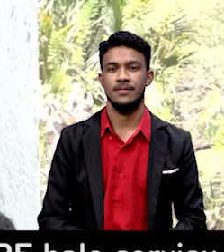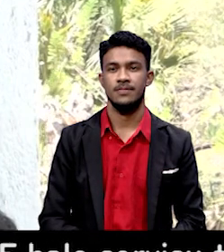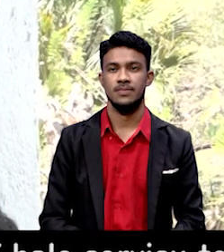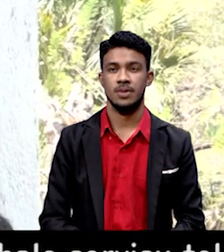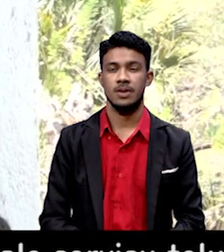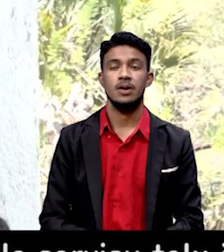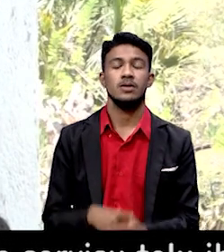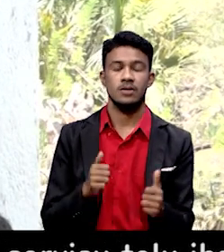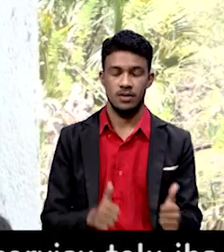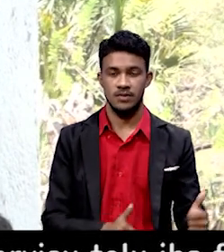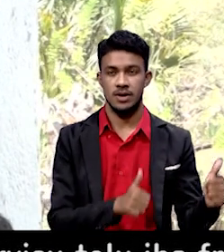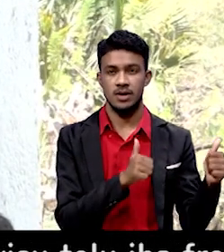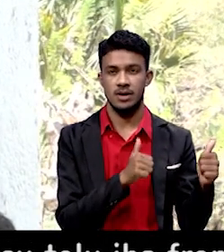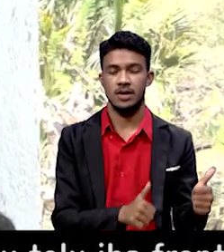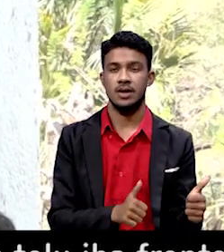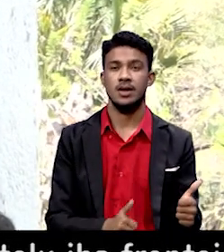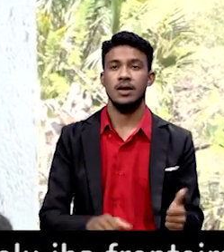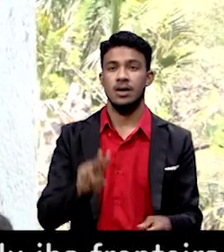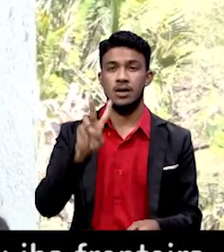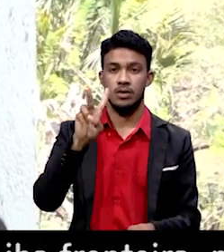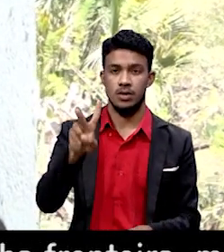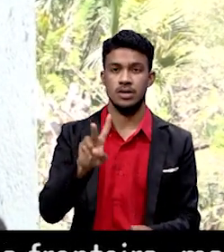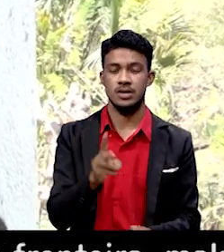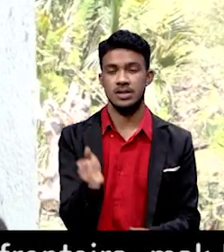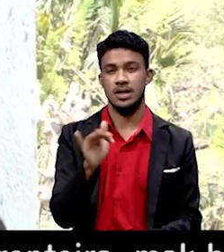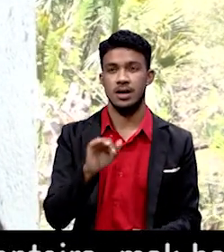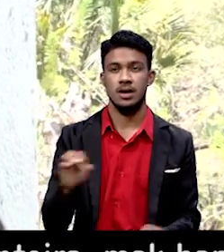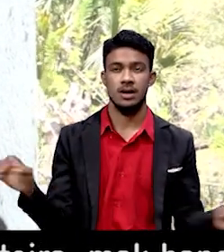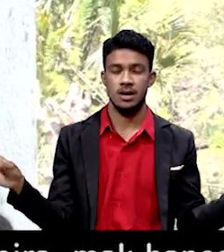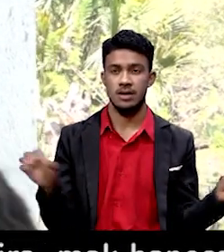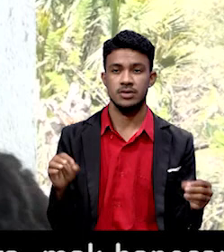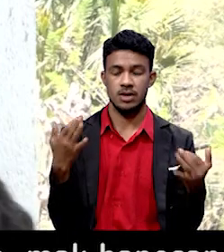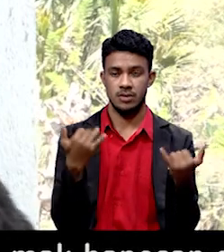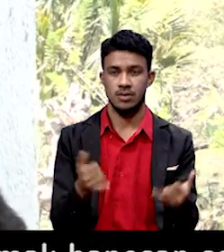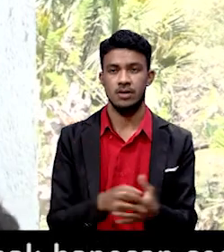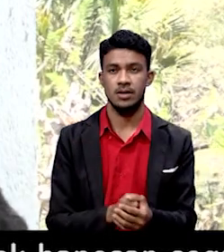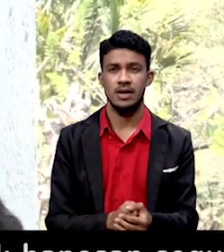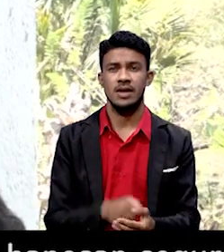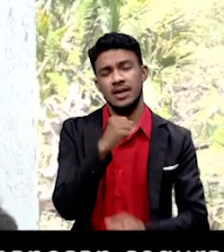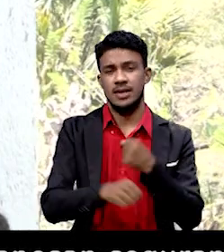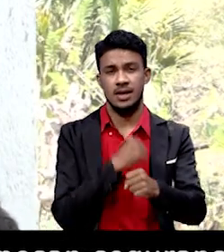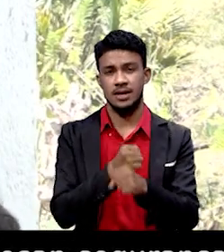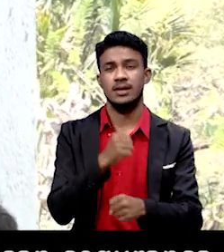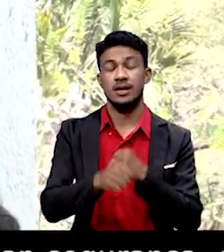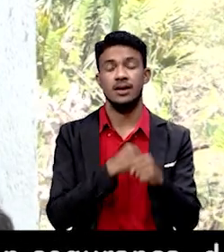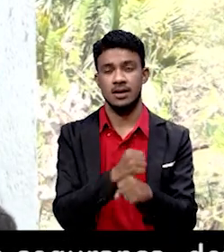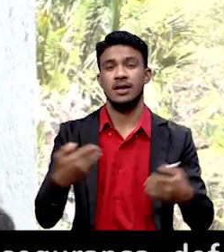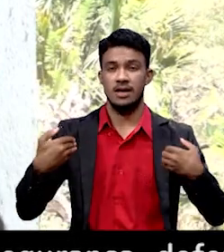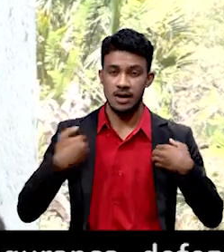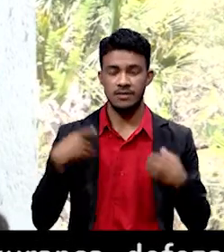Tudo fale dala rua. Depois, isso assim, esse dene, lá os pontina, né? Tintina, sempre, né?